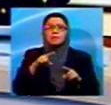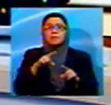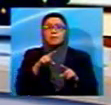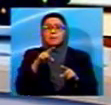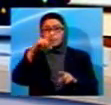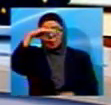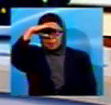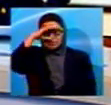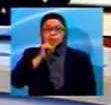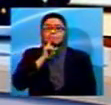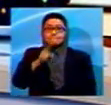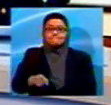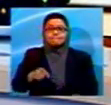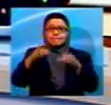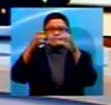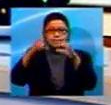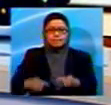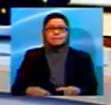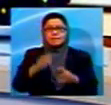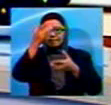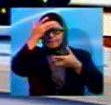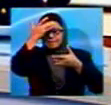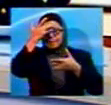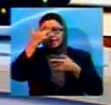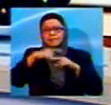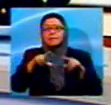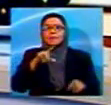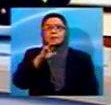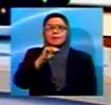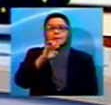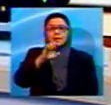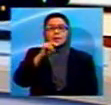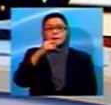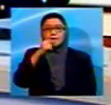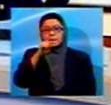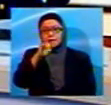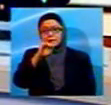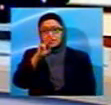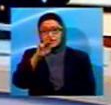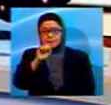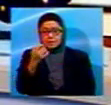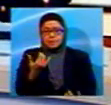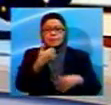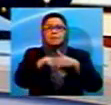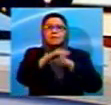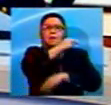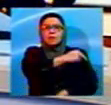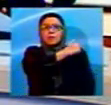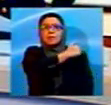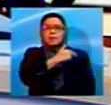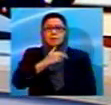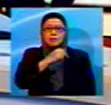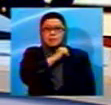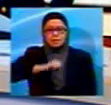meningitis dan kini menerima rawatan di unit rawatan rapi Icu Hospital sultanah Aminah Johor Bahru mengesahkan perkara itu timbalan